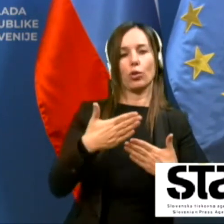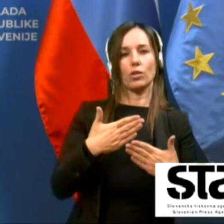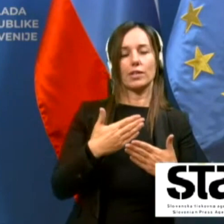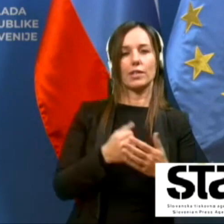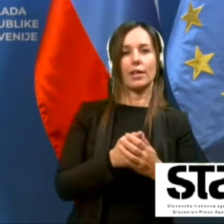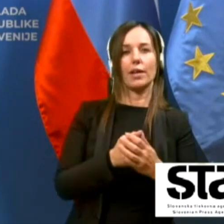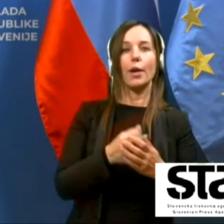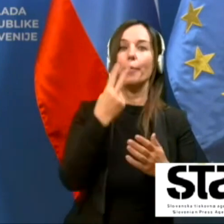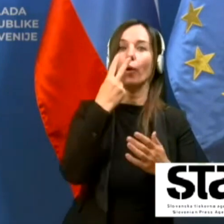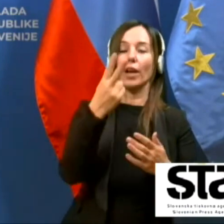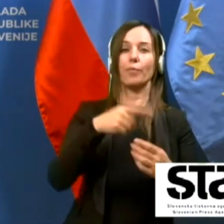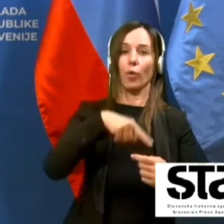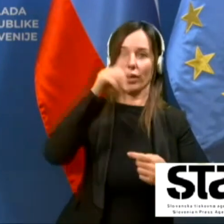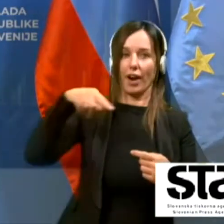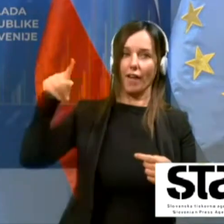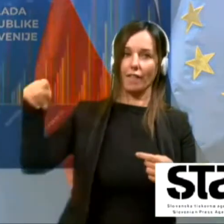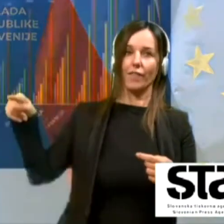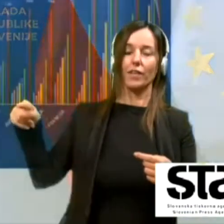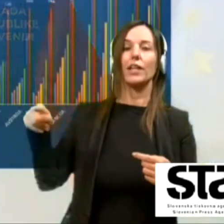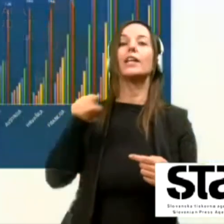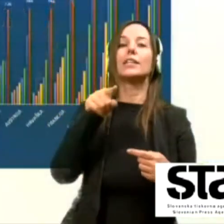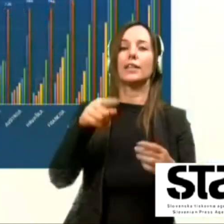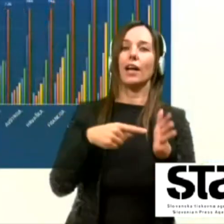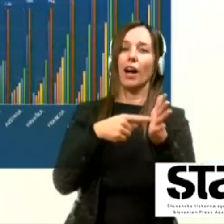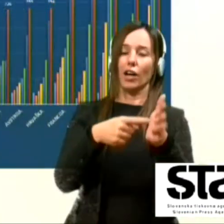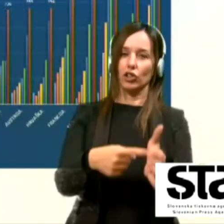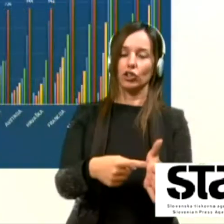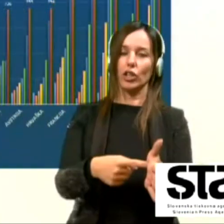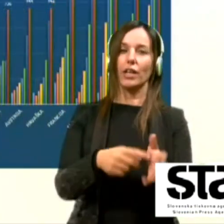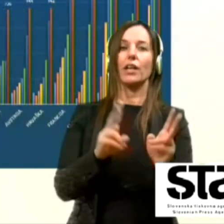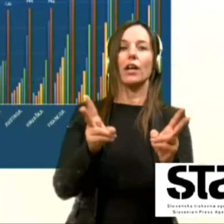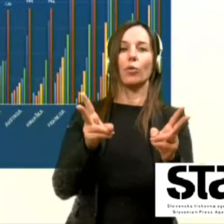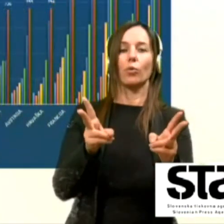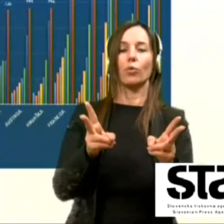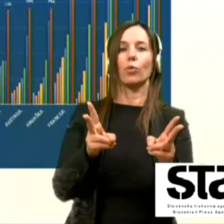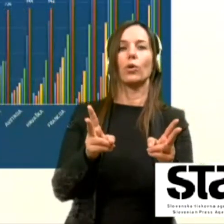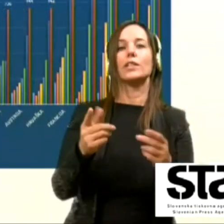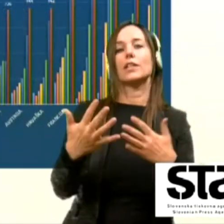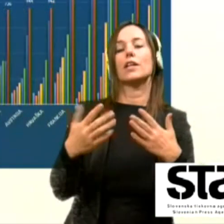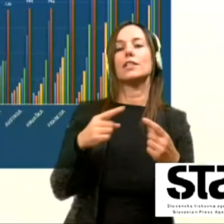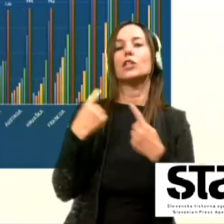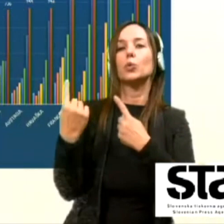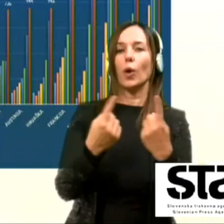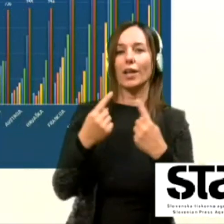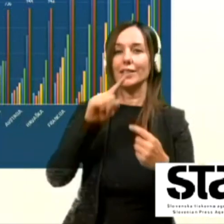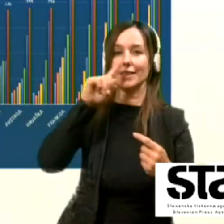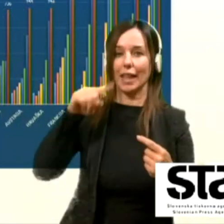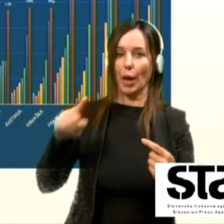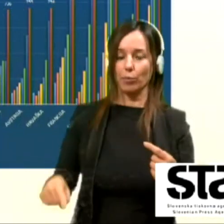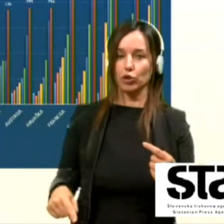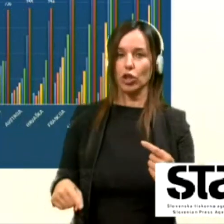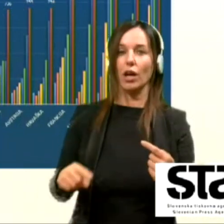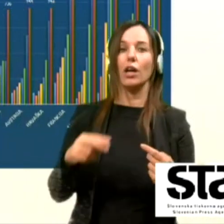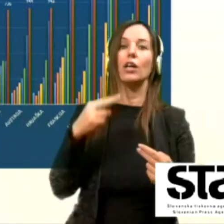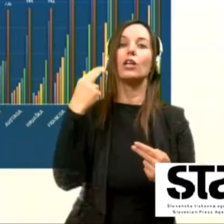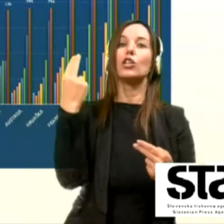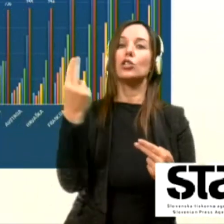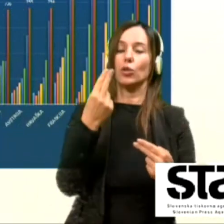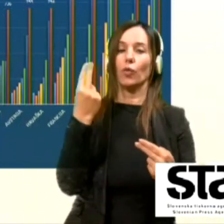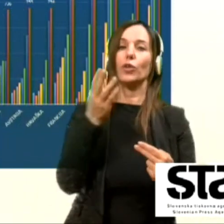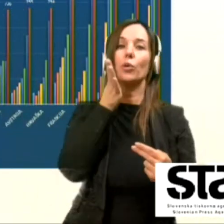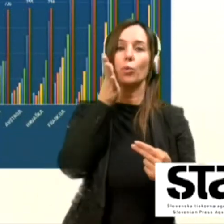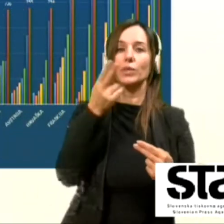Poglejmo si tale graf, ki govori o tem, kako se razmere slabšajo. Slovenijo